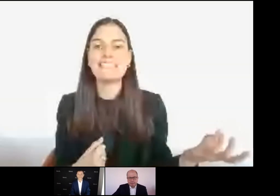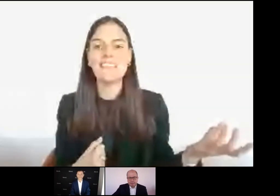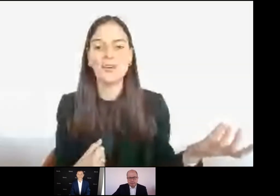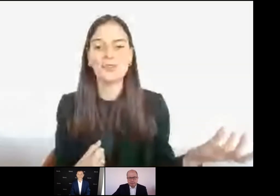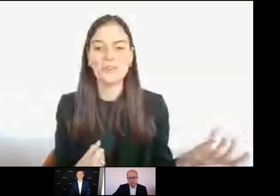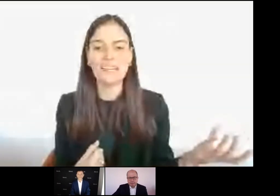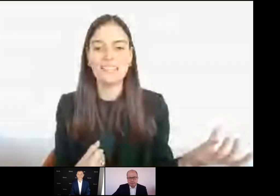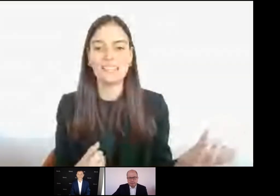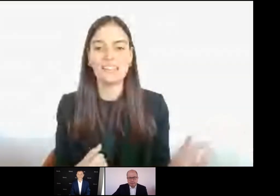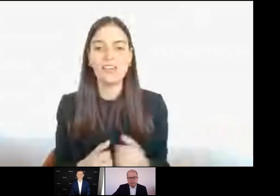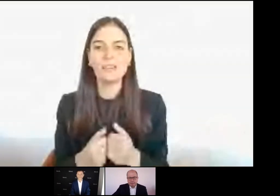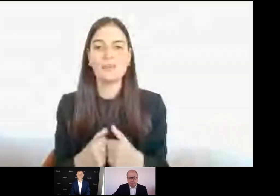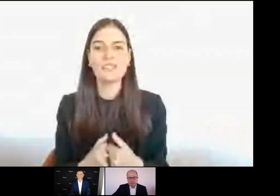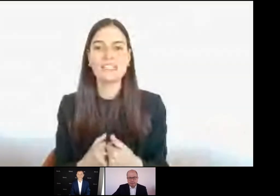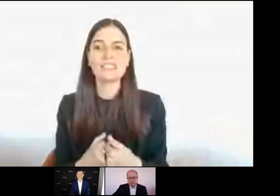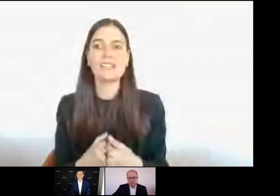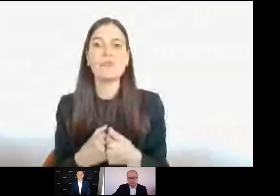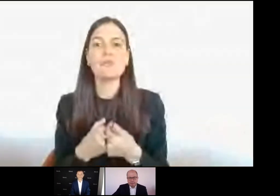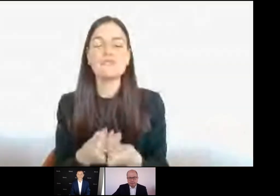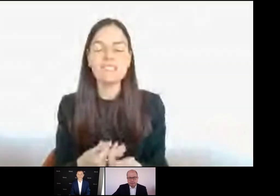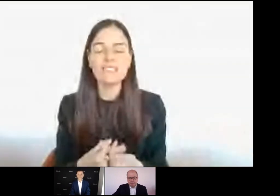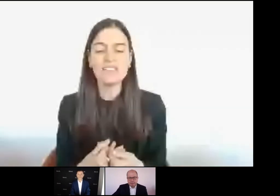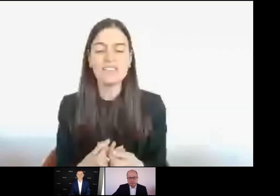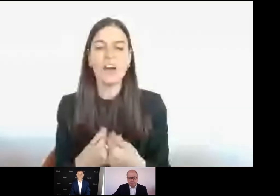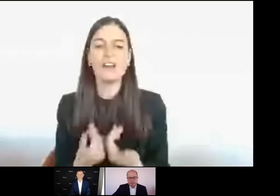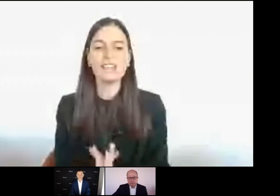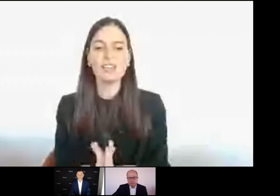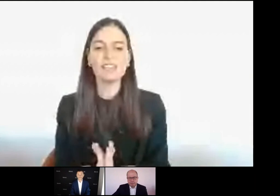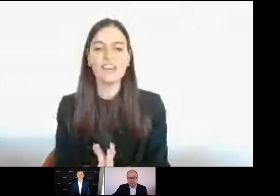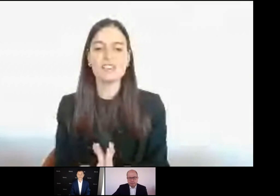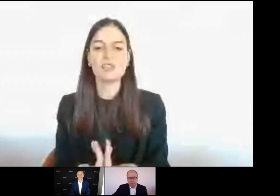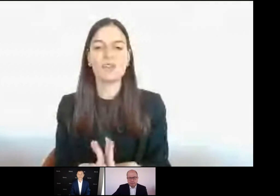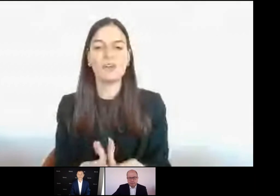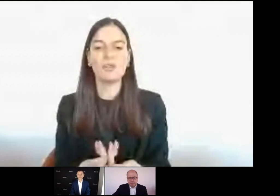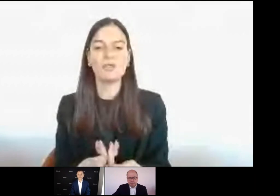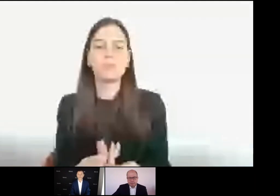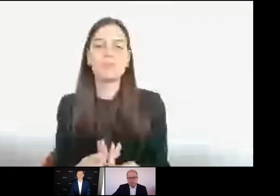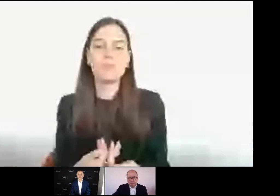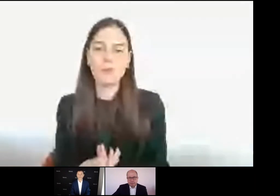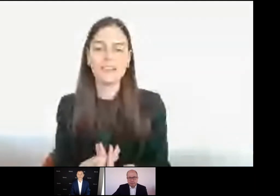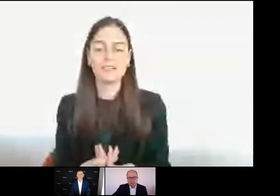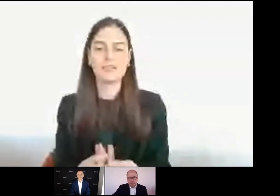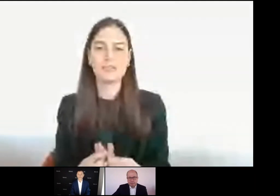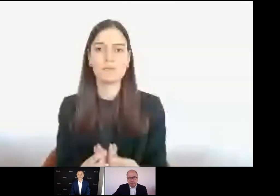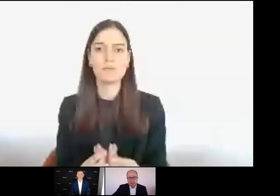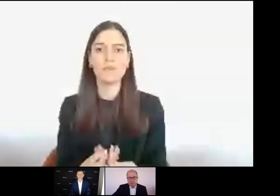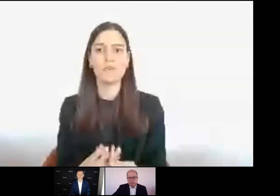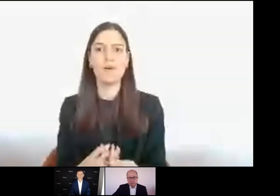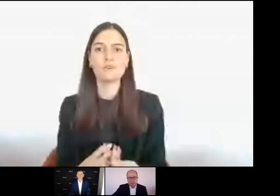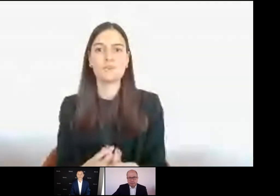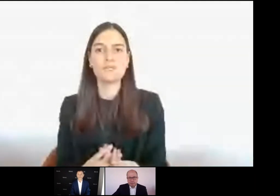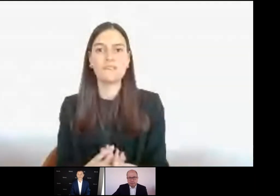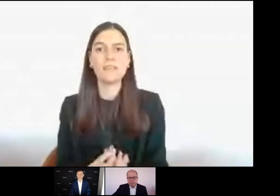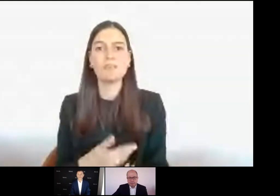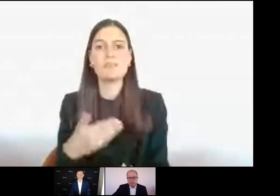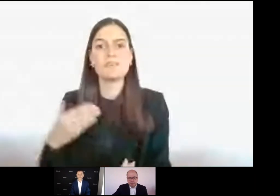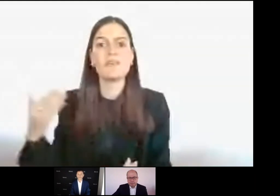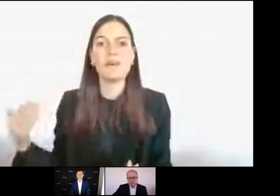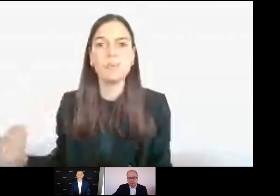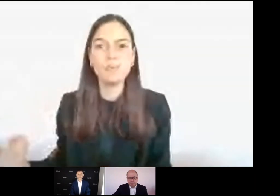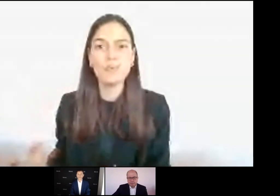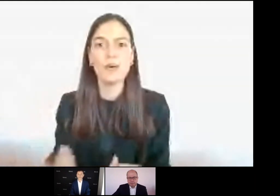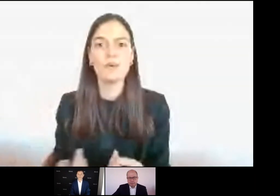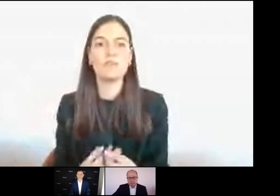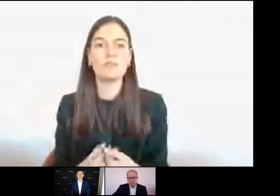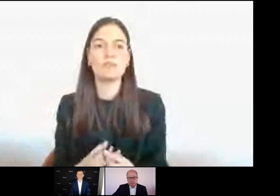même quasi en totalité. Donc ça, c'est aussi un avantage de la détention en société. Et puis, si